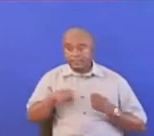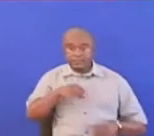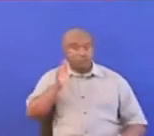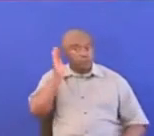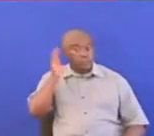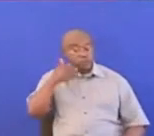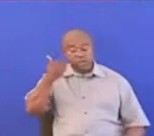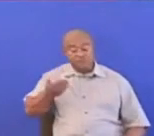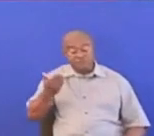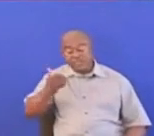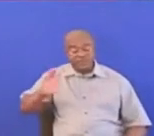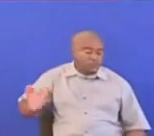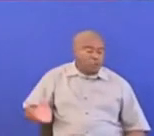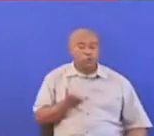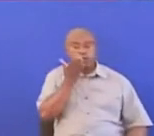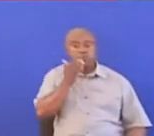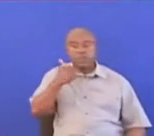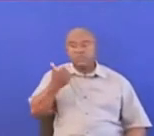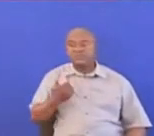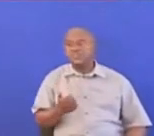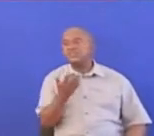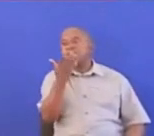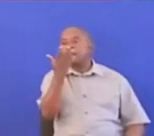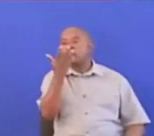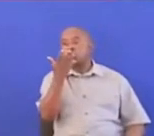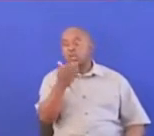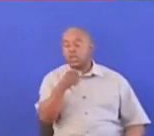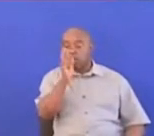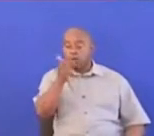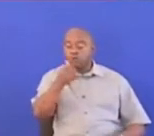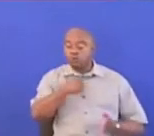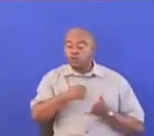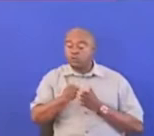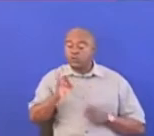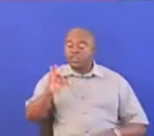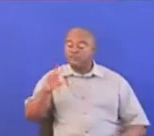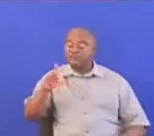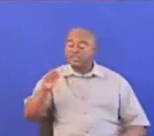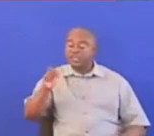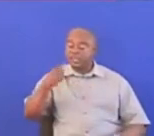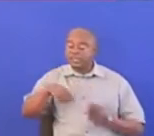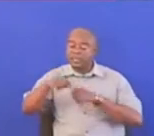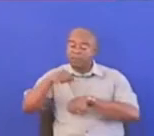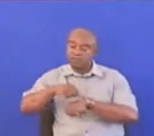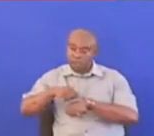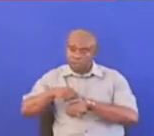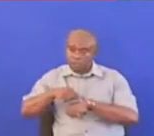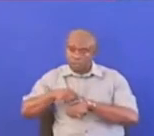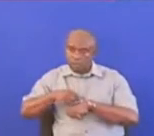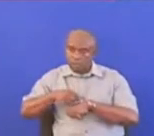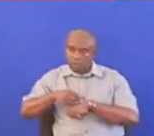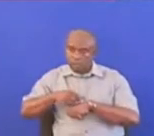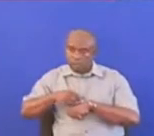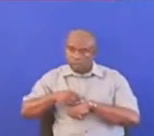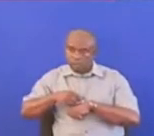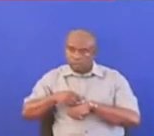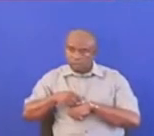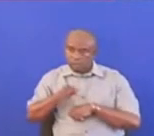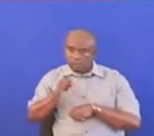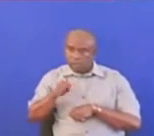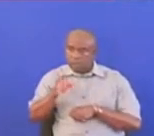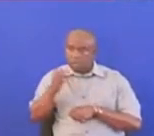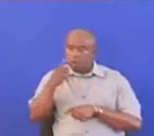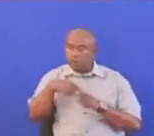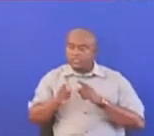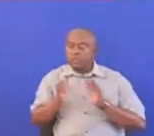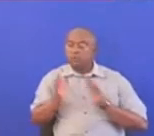vijiji vitaondoka kabisa, vijiji vitano. Hao watu wapewe fidia kwa wakati, kwa sababu sasa baada ya kuambiwa kwamba hawataondoka wao wanaingia